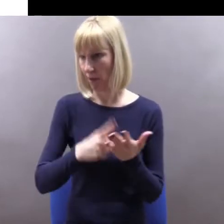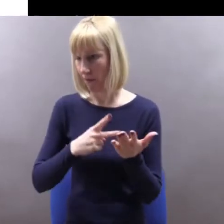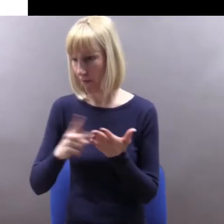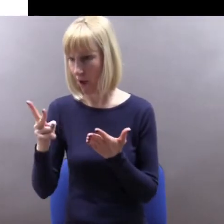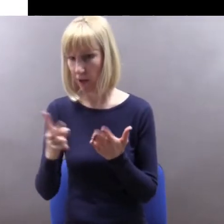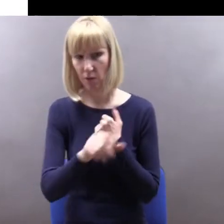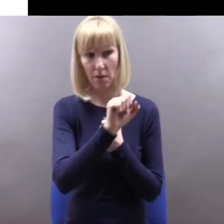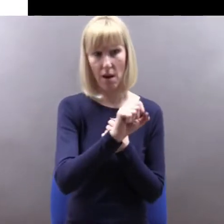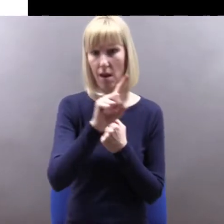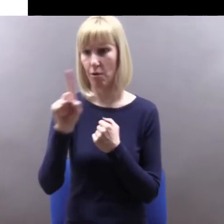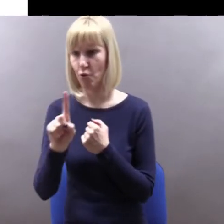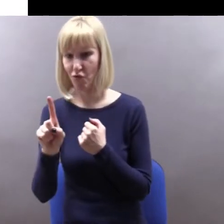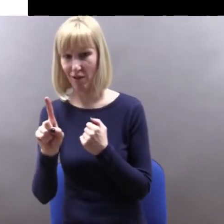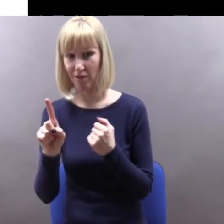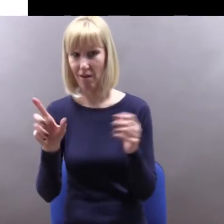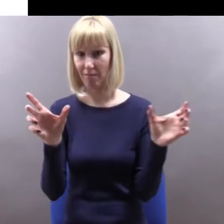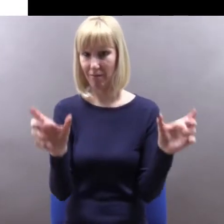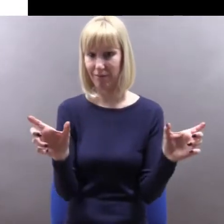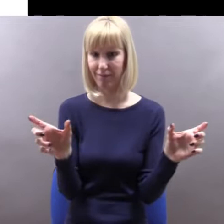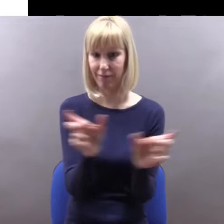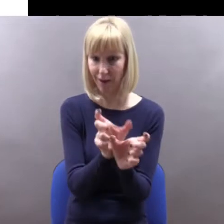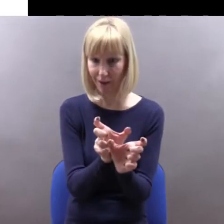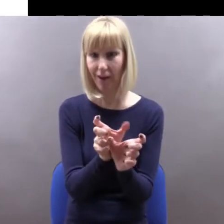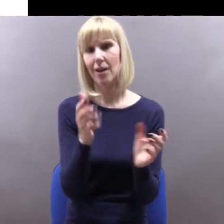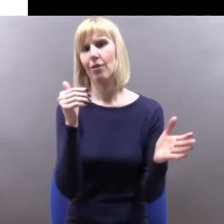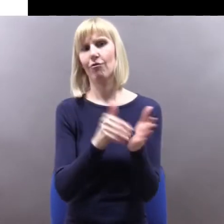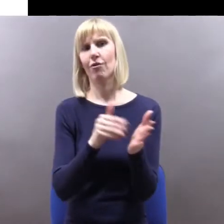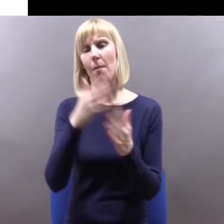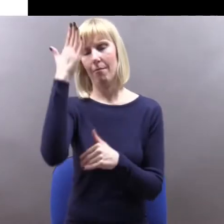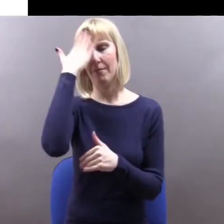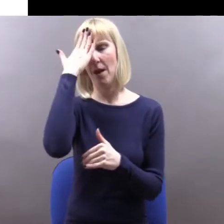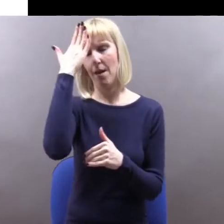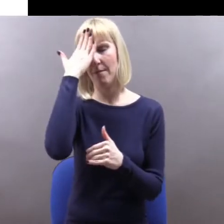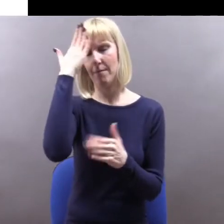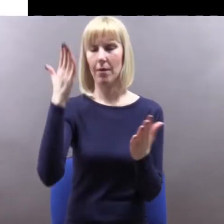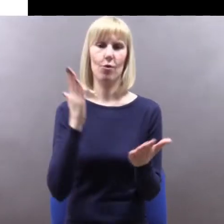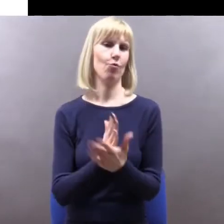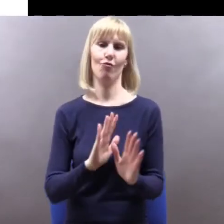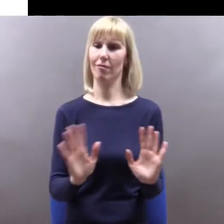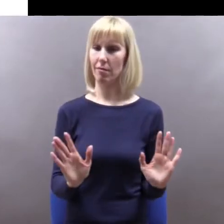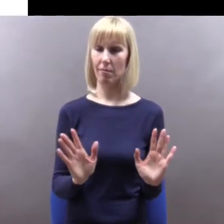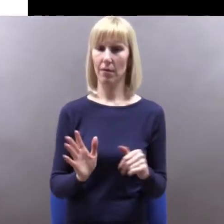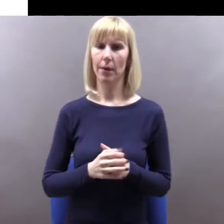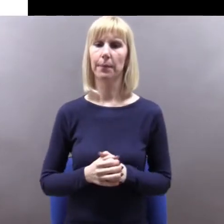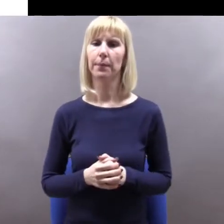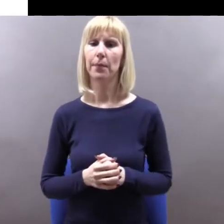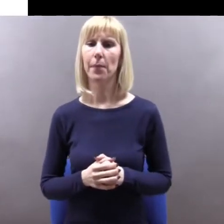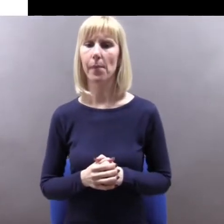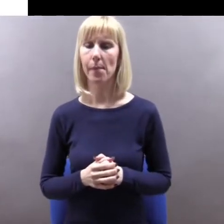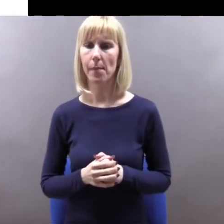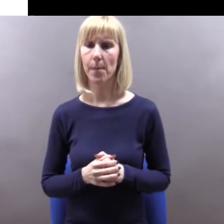o co zawsze staram się dbać, to to, żeby była aktualna informacja na stronie internetowej.